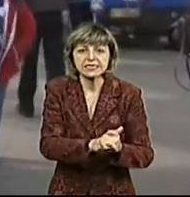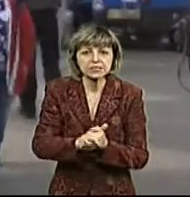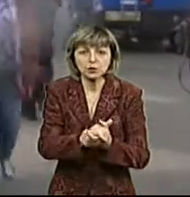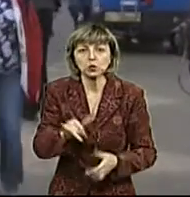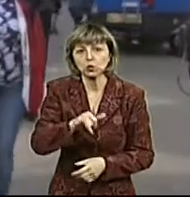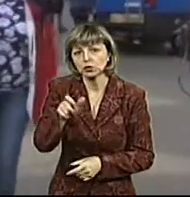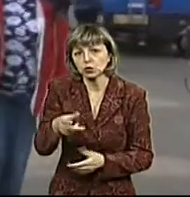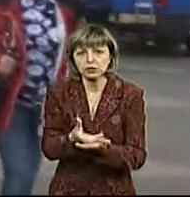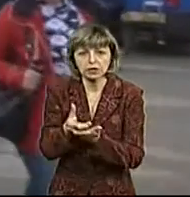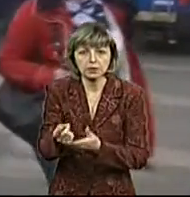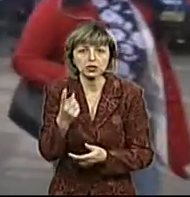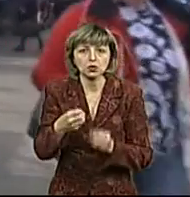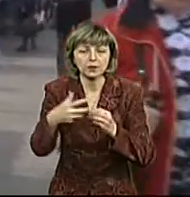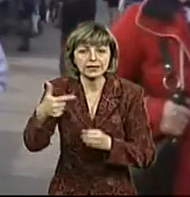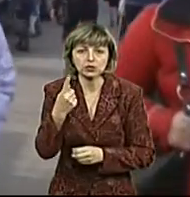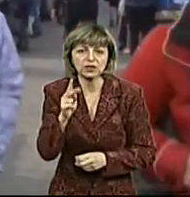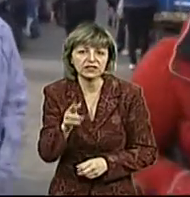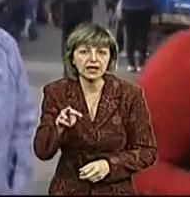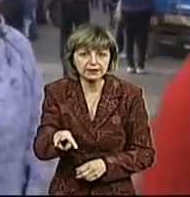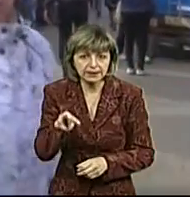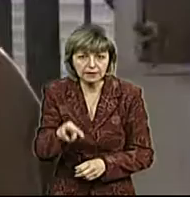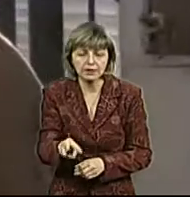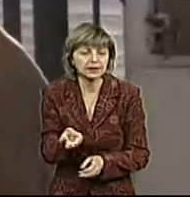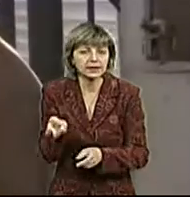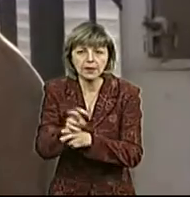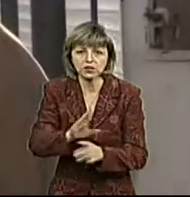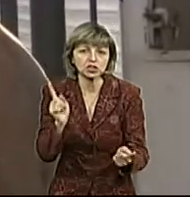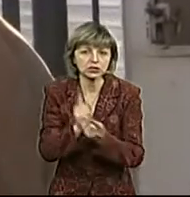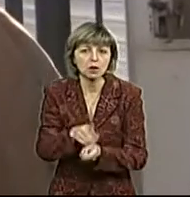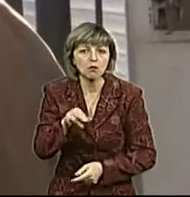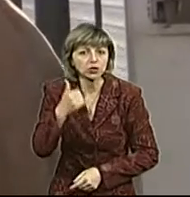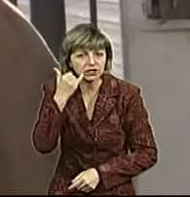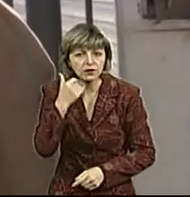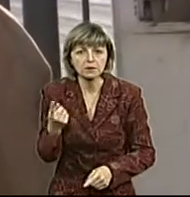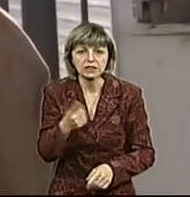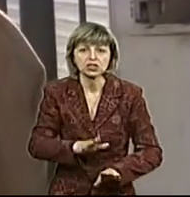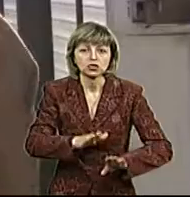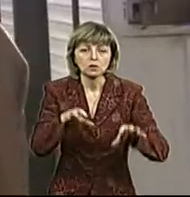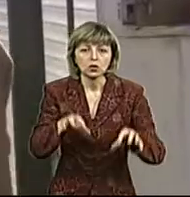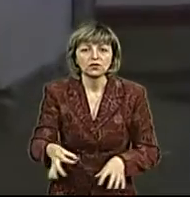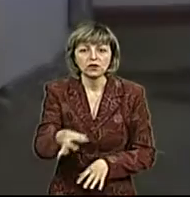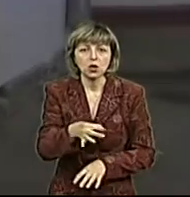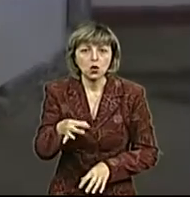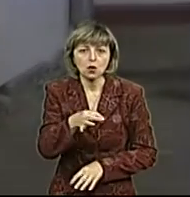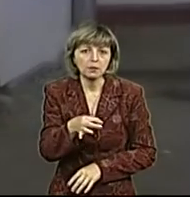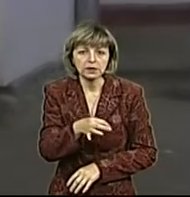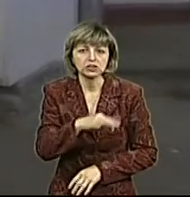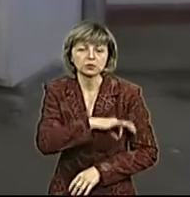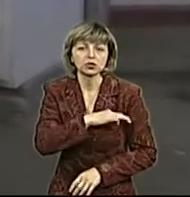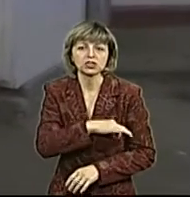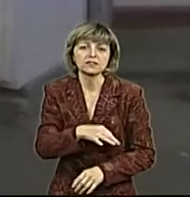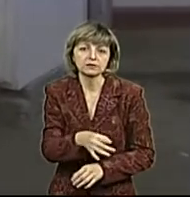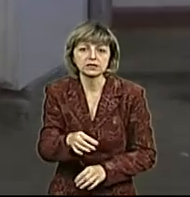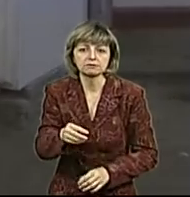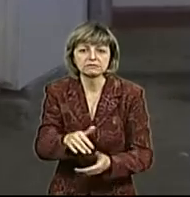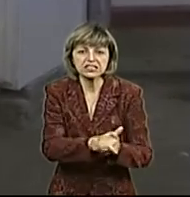115 гривень за метр квадратний, на зустріч не прийшли. Телефоном перший заступник голови правління облспоживспілки Володимир Горгут